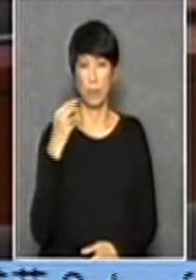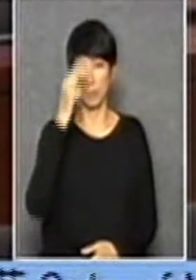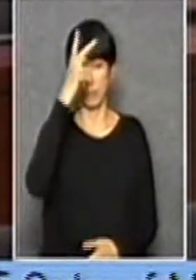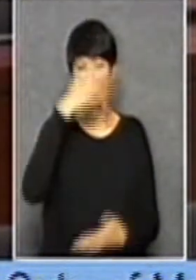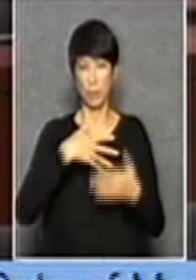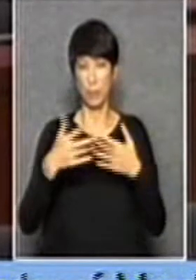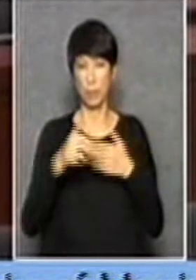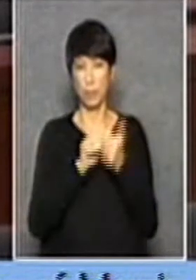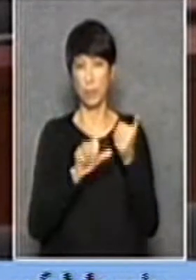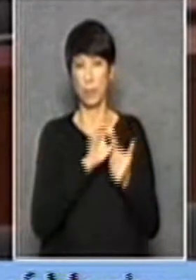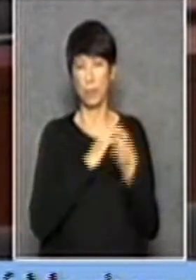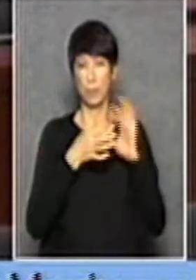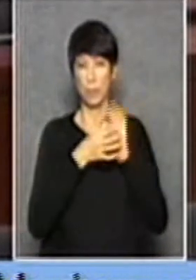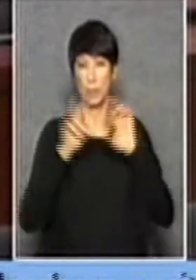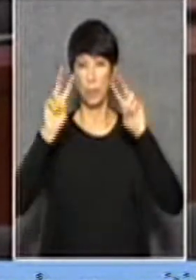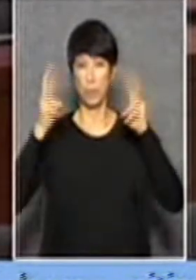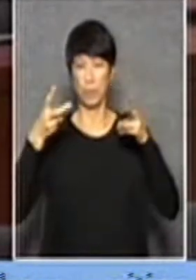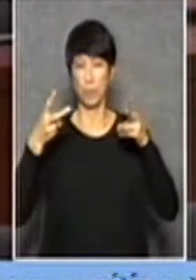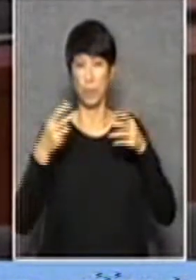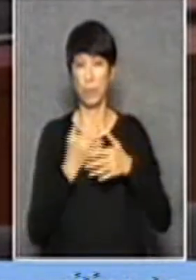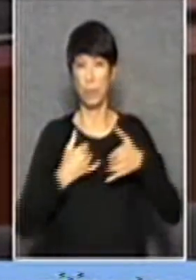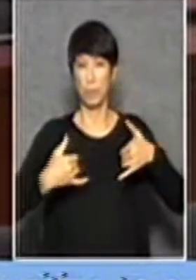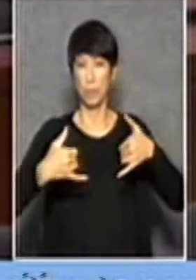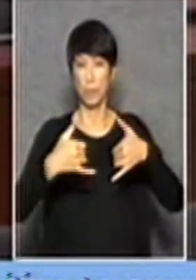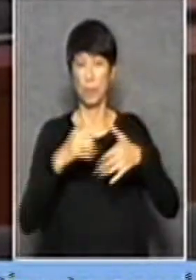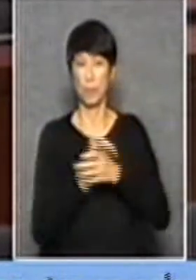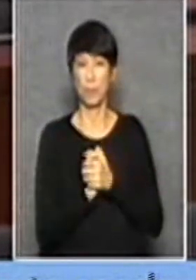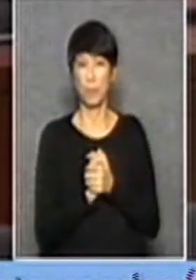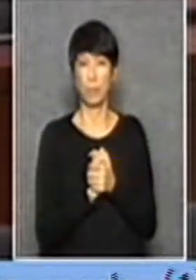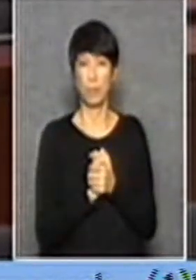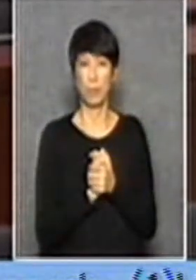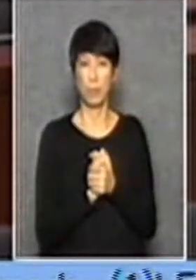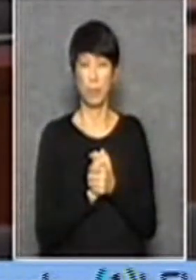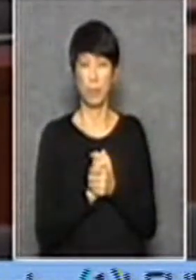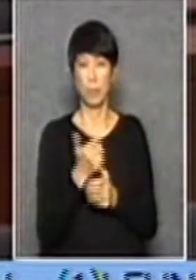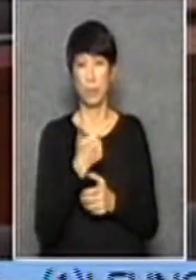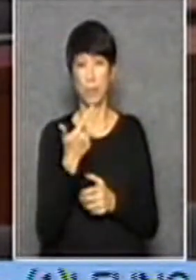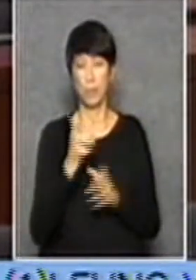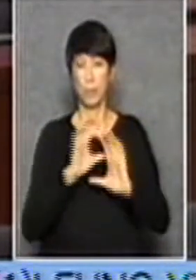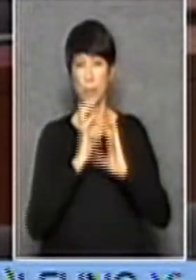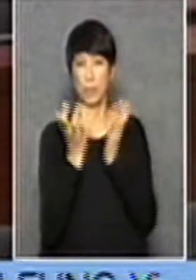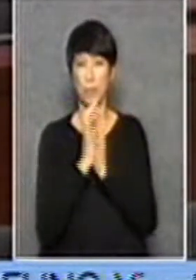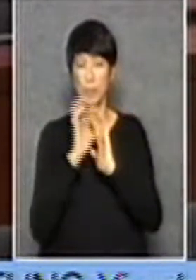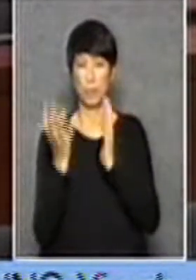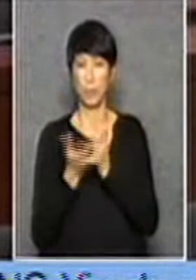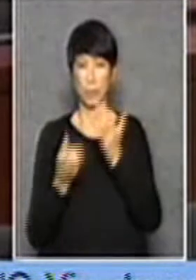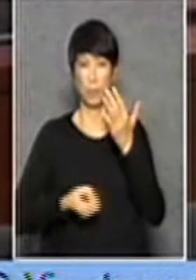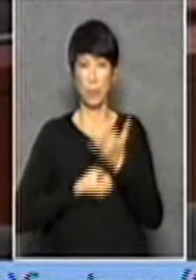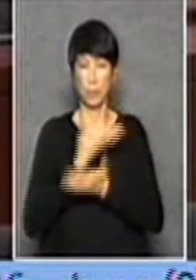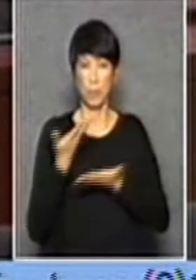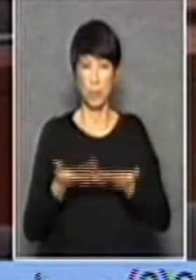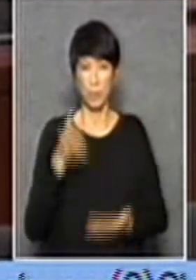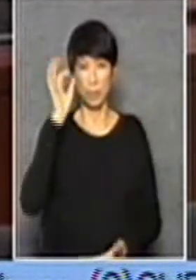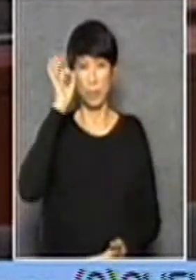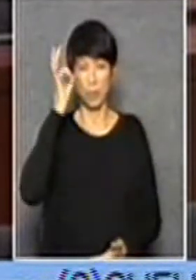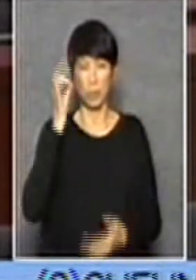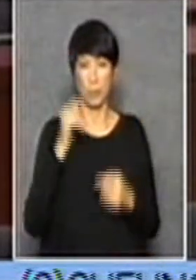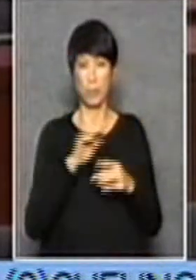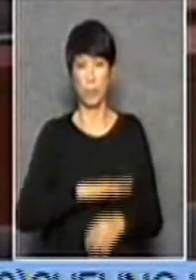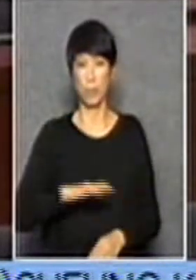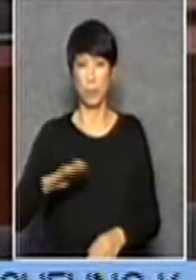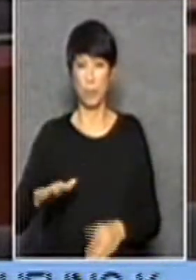就相关议题召开了听证会，当中不少团体反映了现在基层的小朋